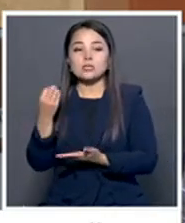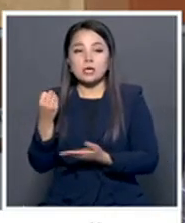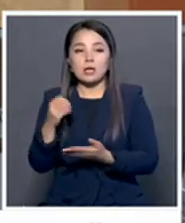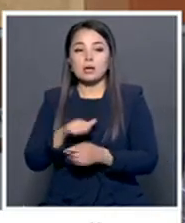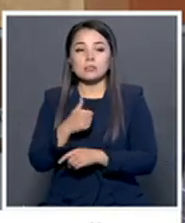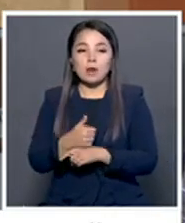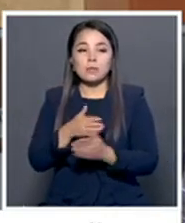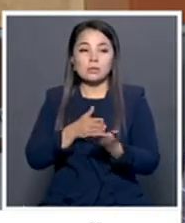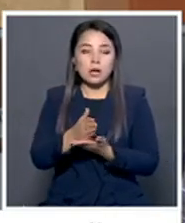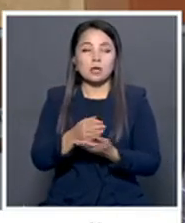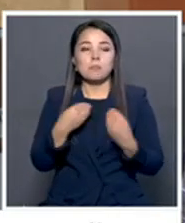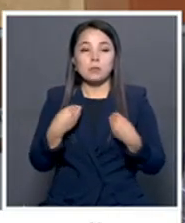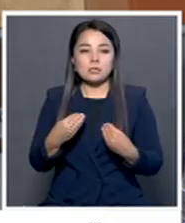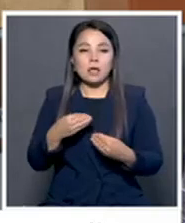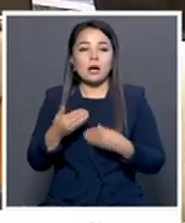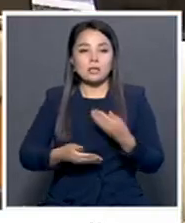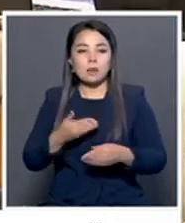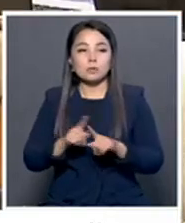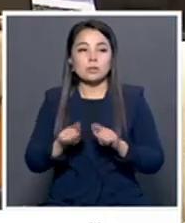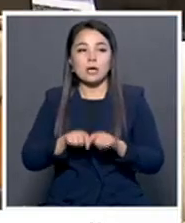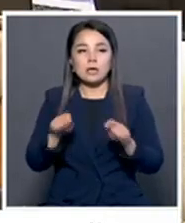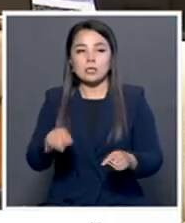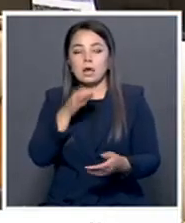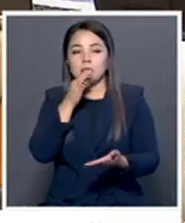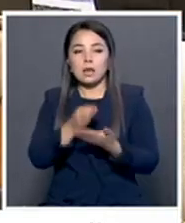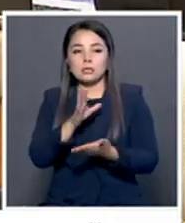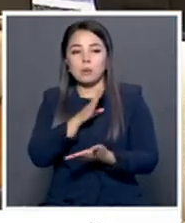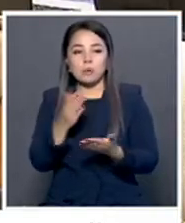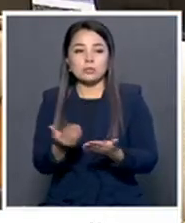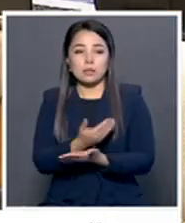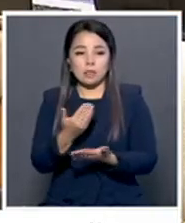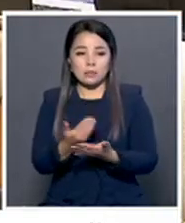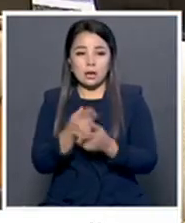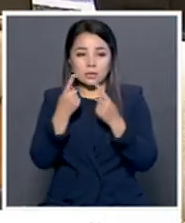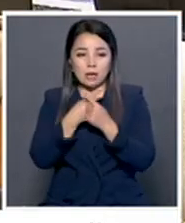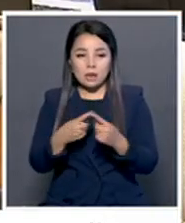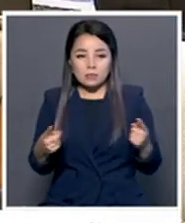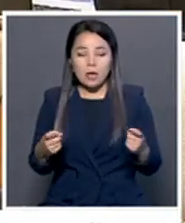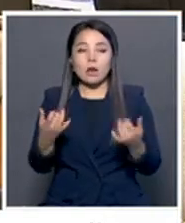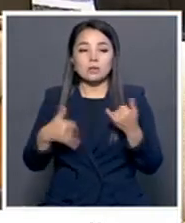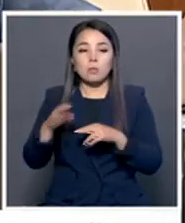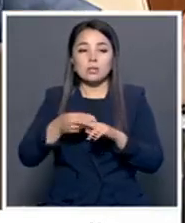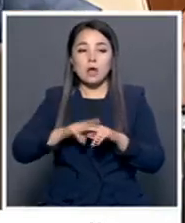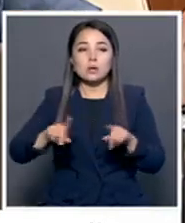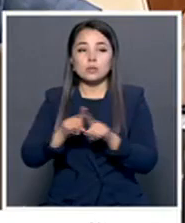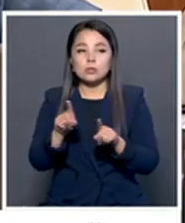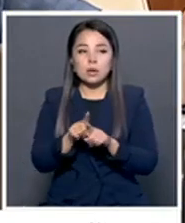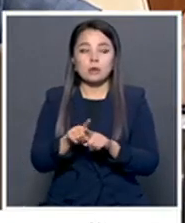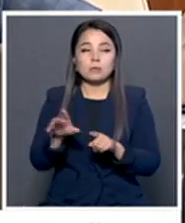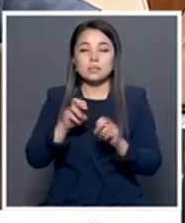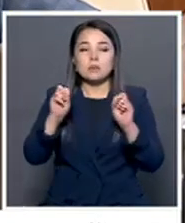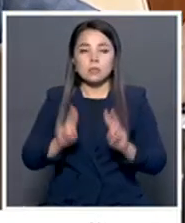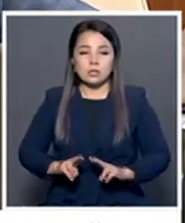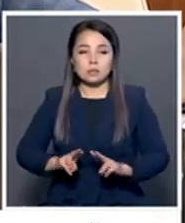батыл қадамдарды көрсетіп берді. Ол еліміздегі барлық салаларға арналып